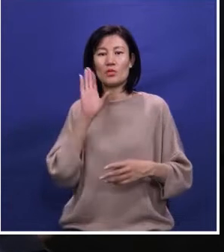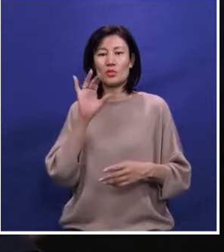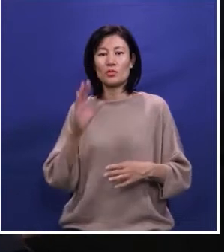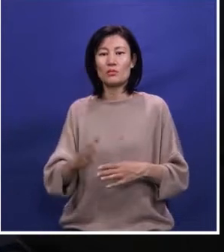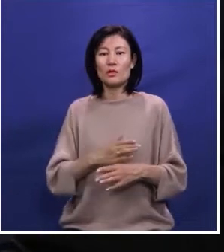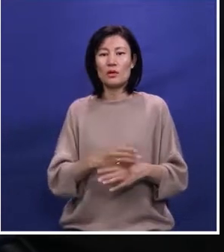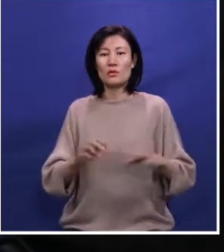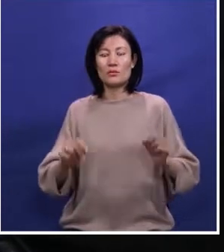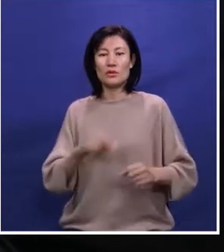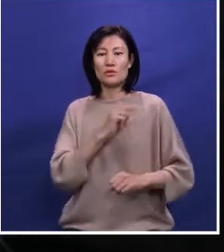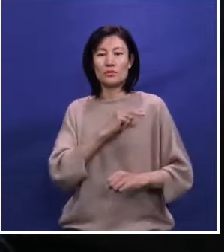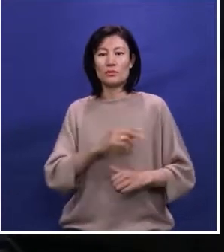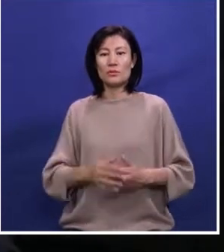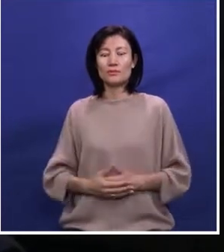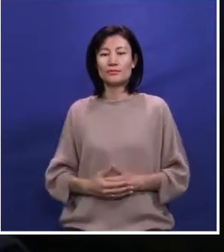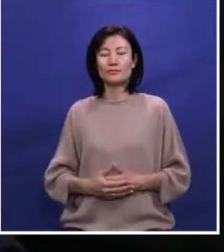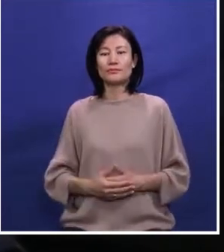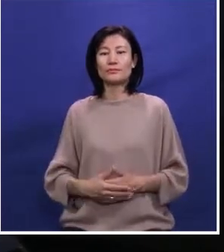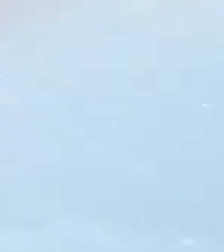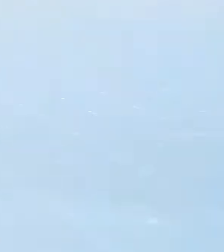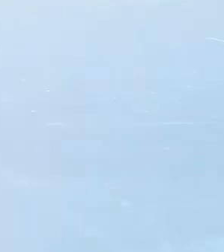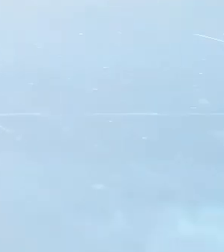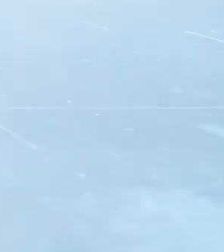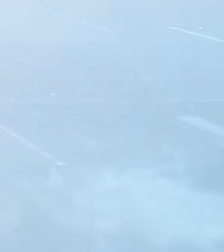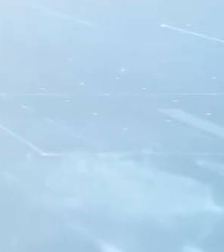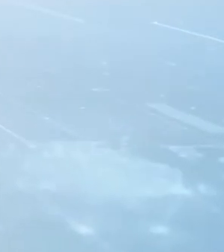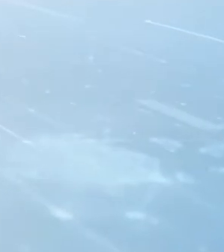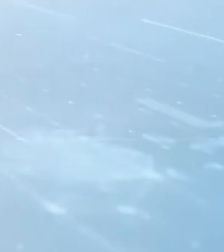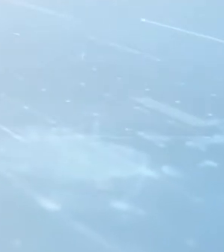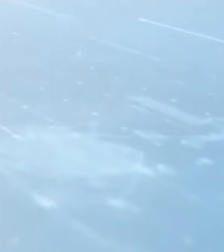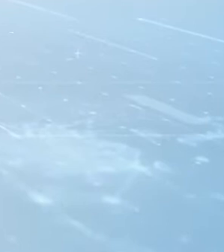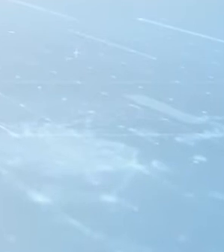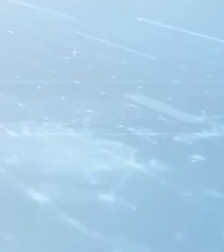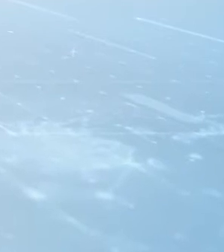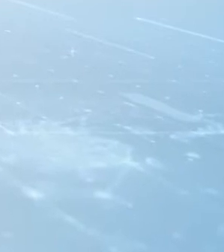беру жұмыстары жүргізілуде. Нысан толық аяқталған.